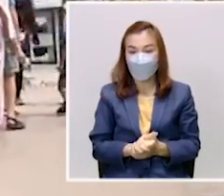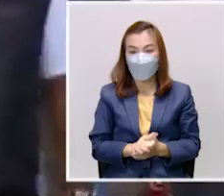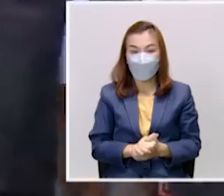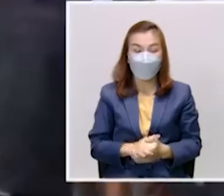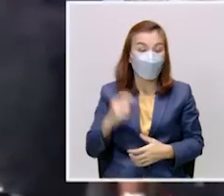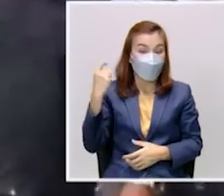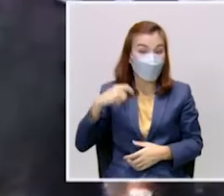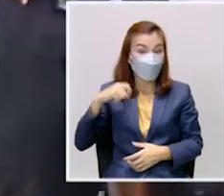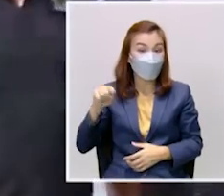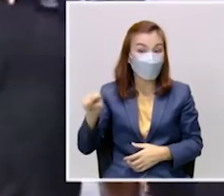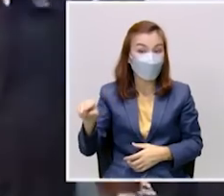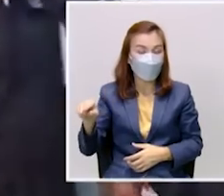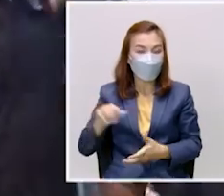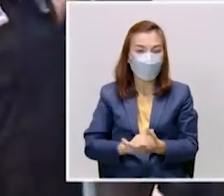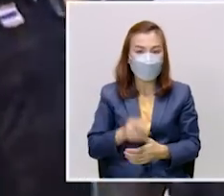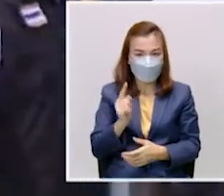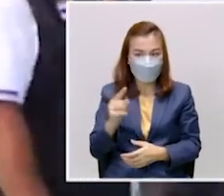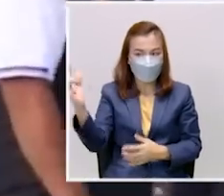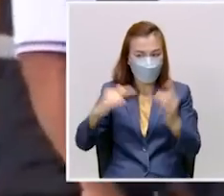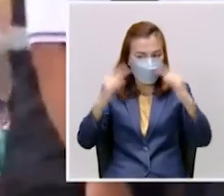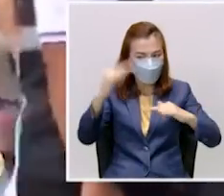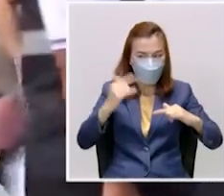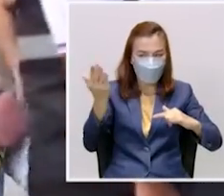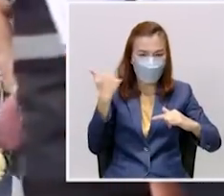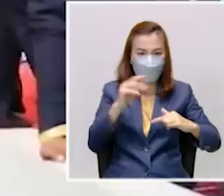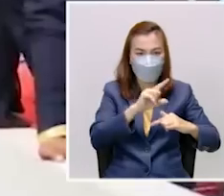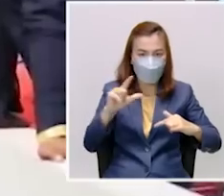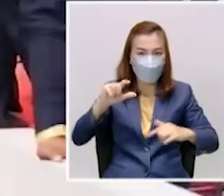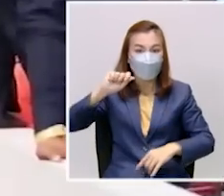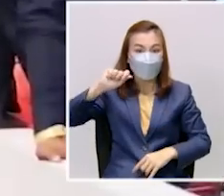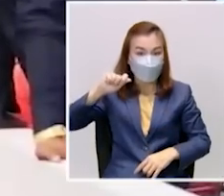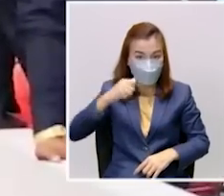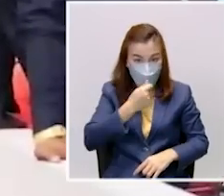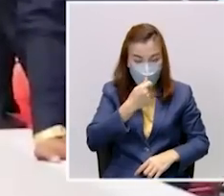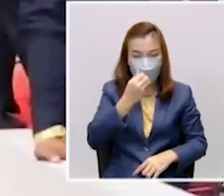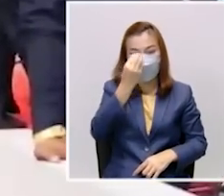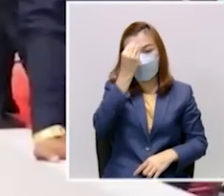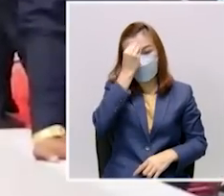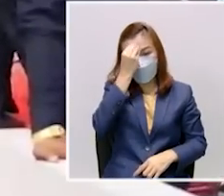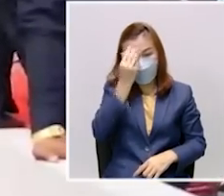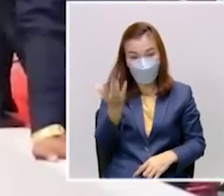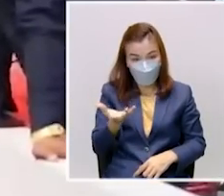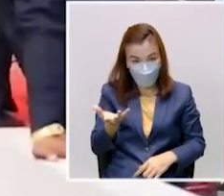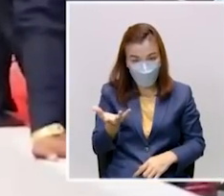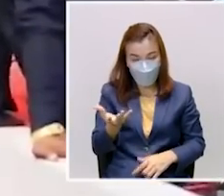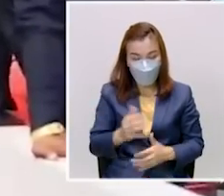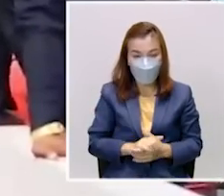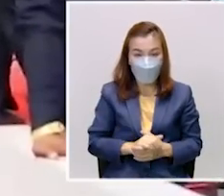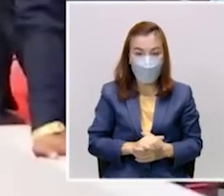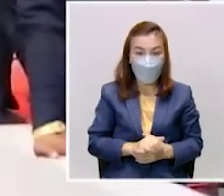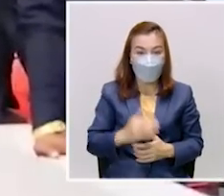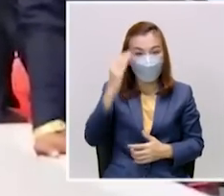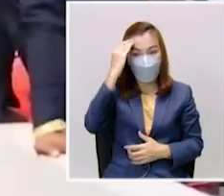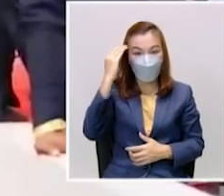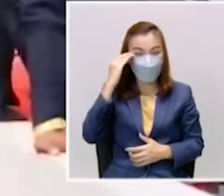ฮ่องกงก็เข้ามาท่องเที่ยวไทยเป็นล้านนะฮะไต้หวันนะครับแล้วก็ญี่ปุ่นแล้วก็หรือแต่เก